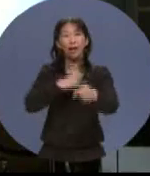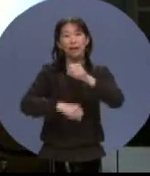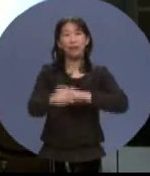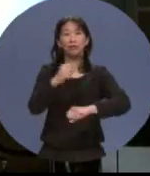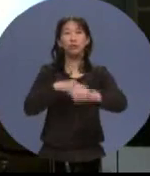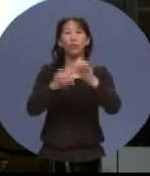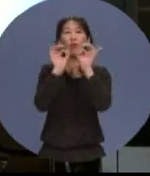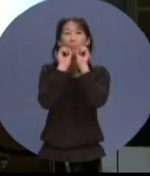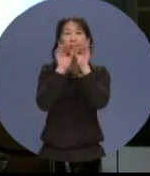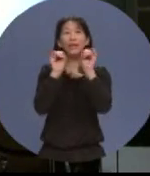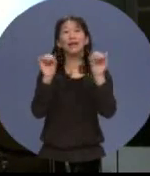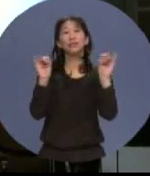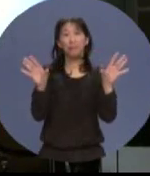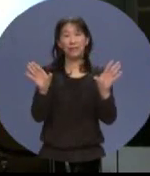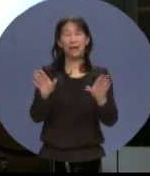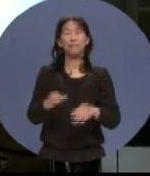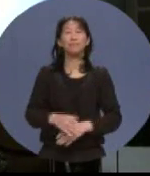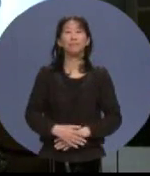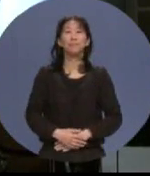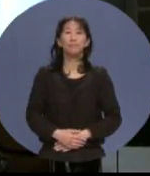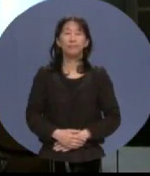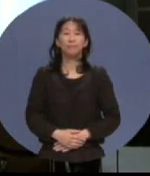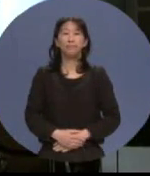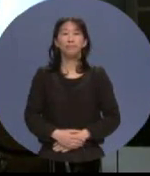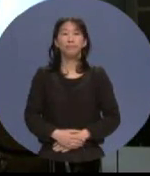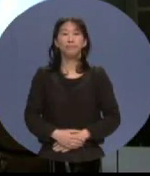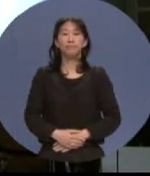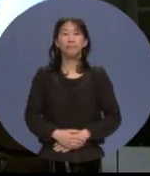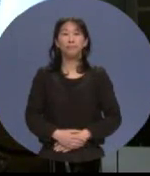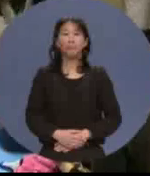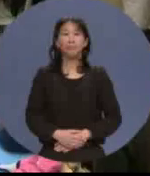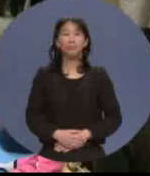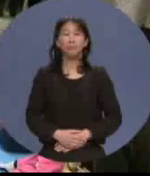れの活動を PR しました。